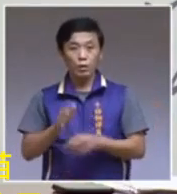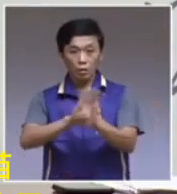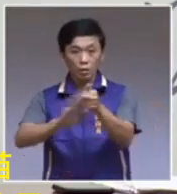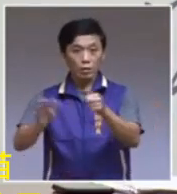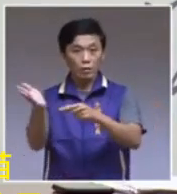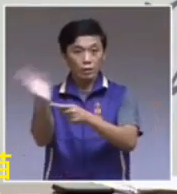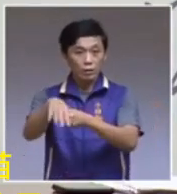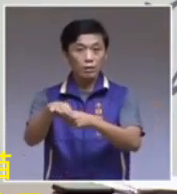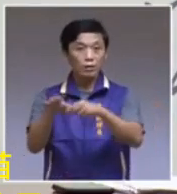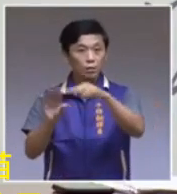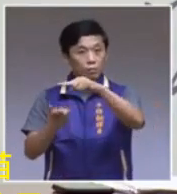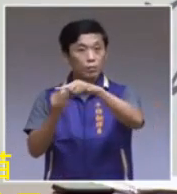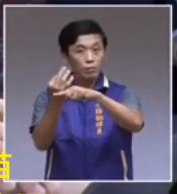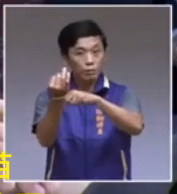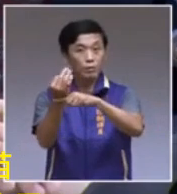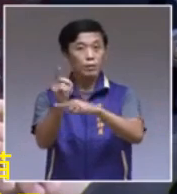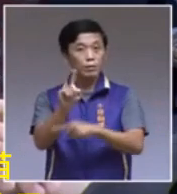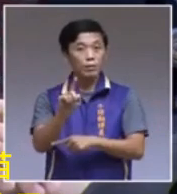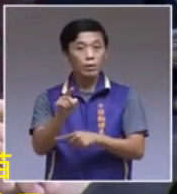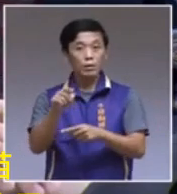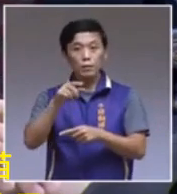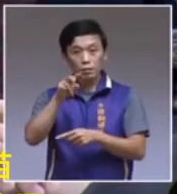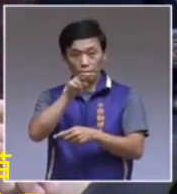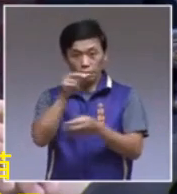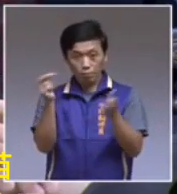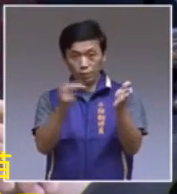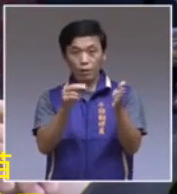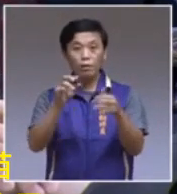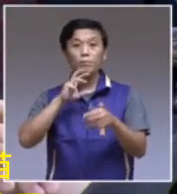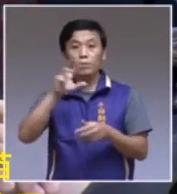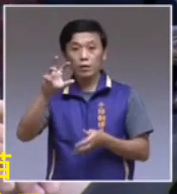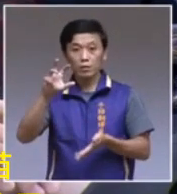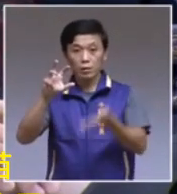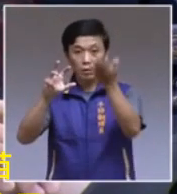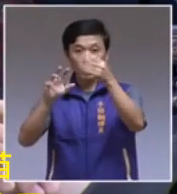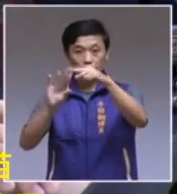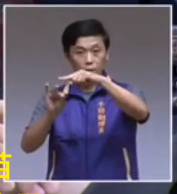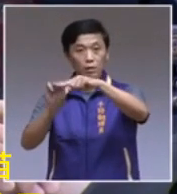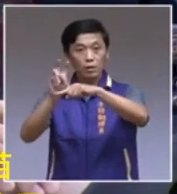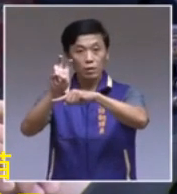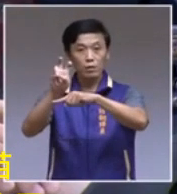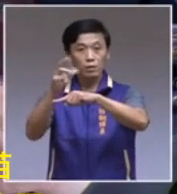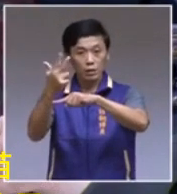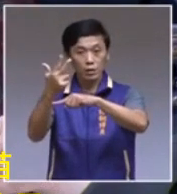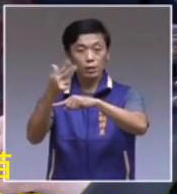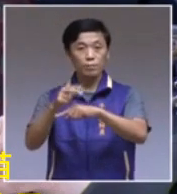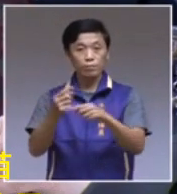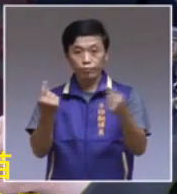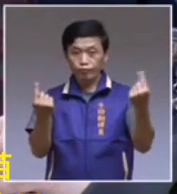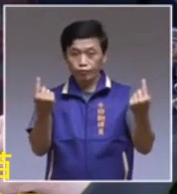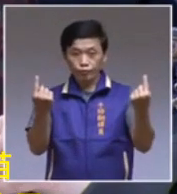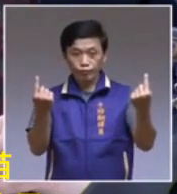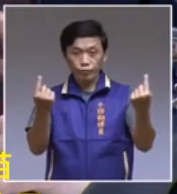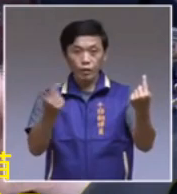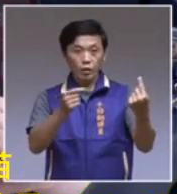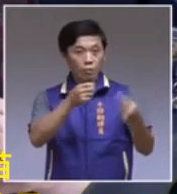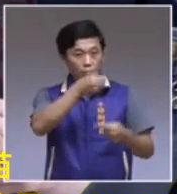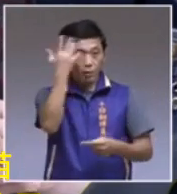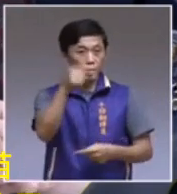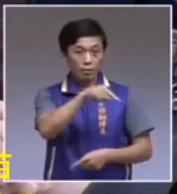分大家可以看到80岁以上也达到 27%， 那比起年轻